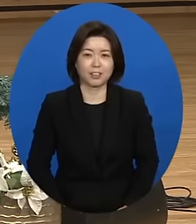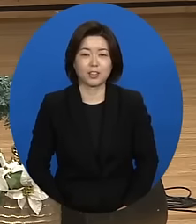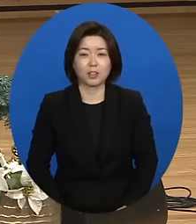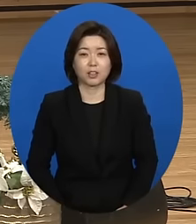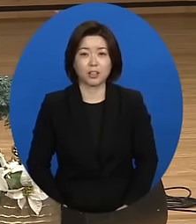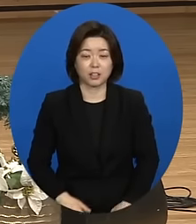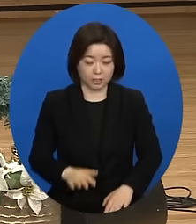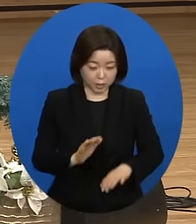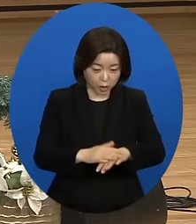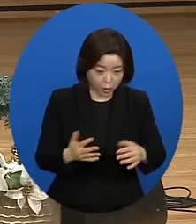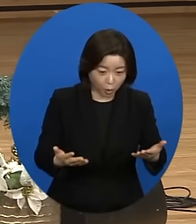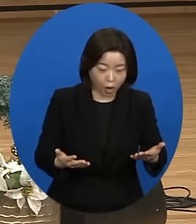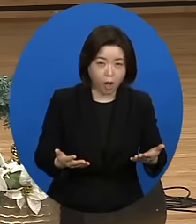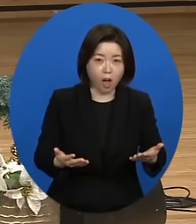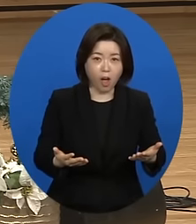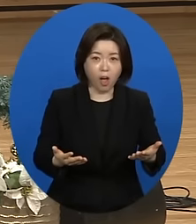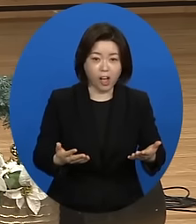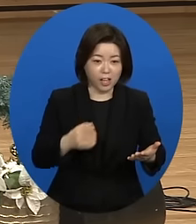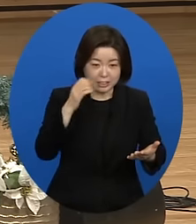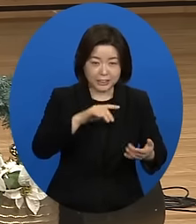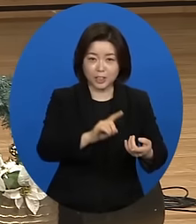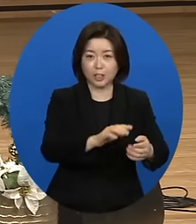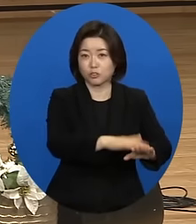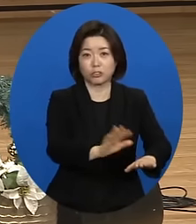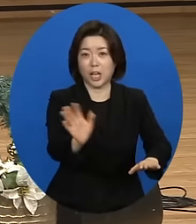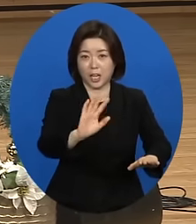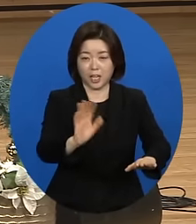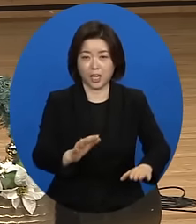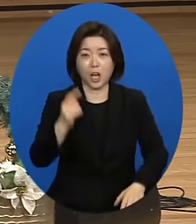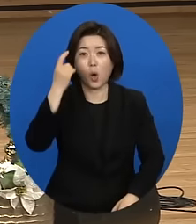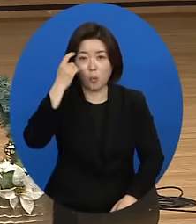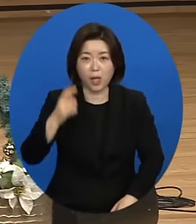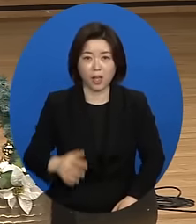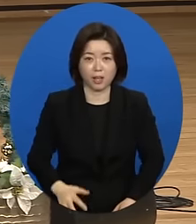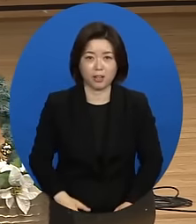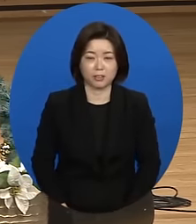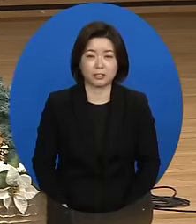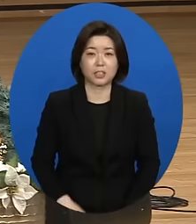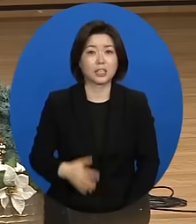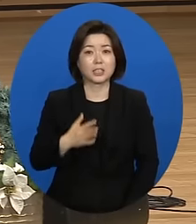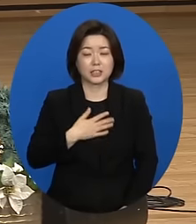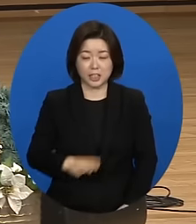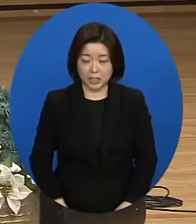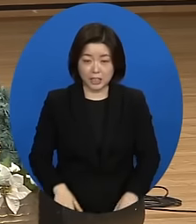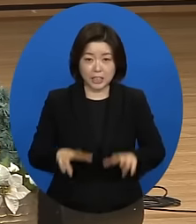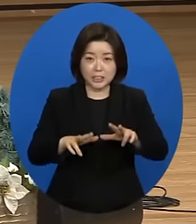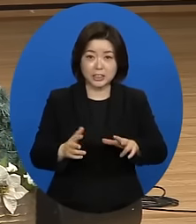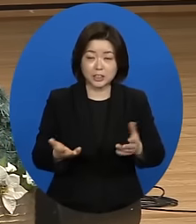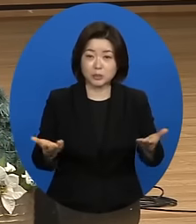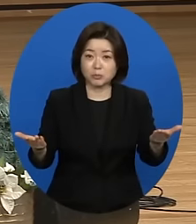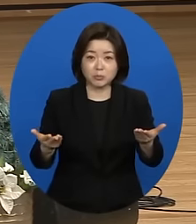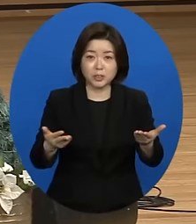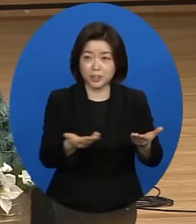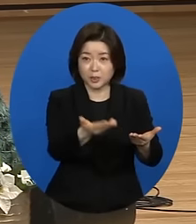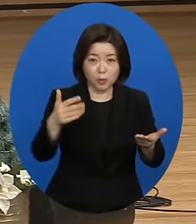제 손에 남아나는 게 없어요. 왜? 제가 지금 하는 일이 뭔지를 모르시죠?